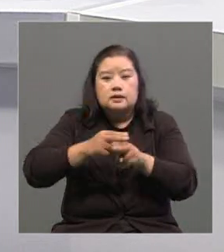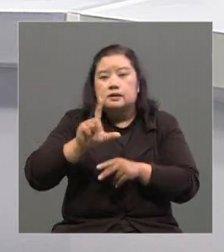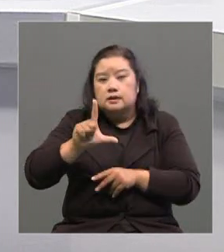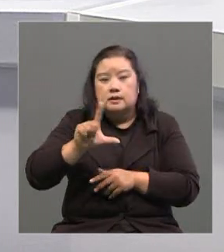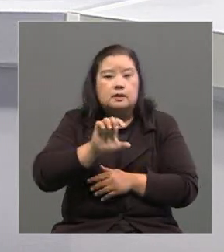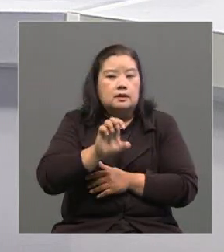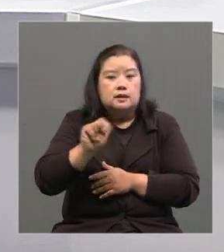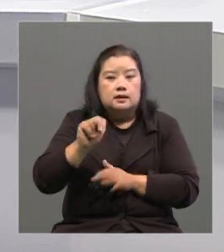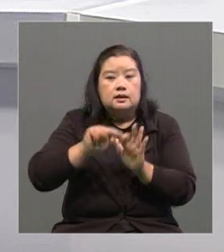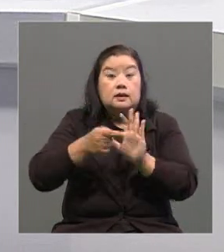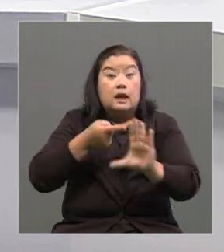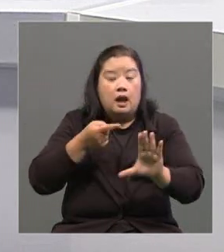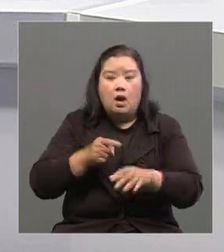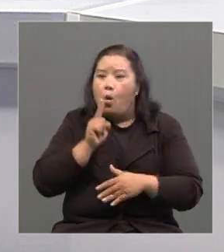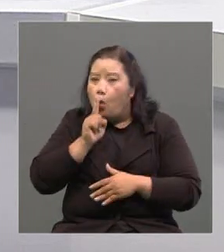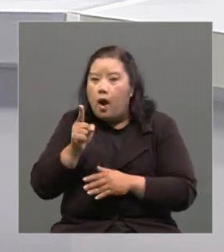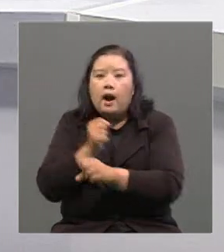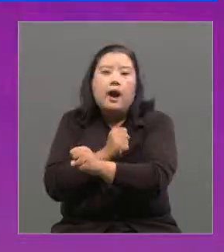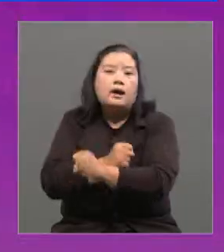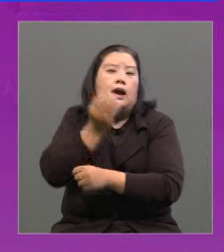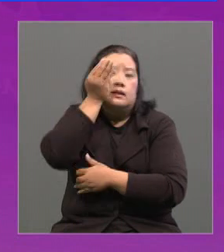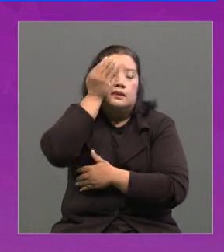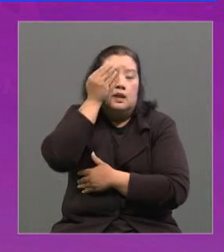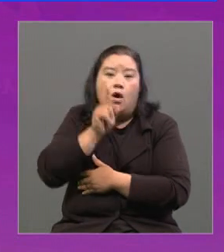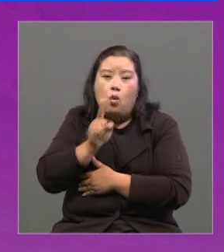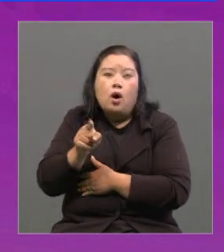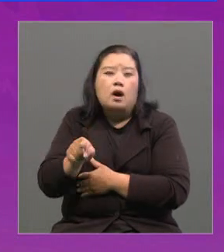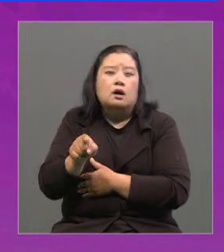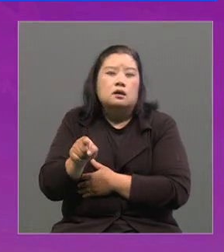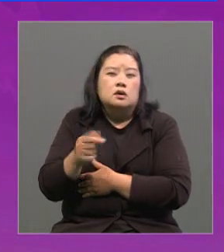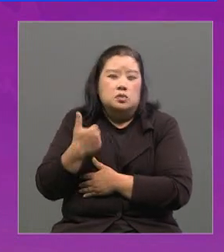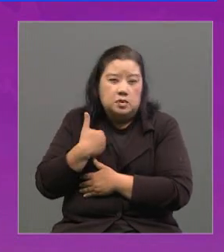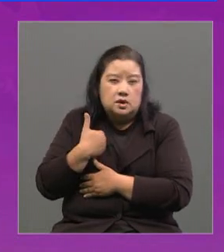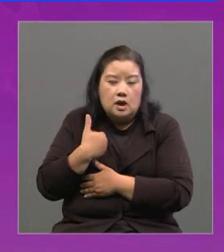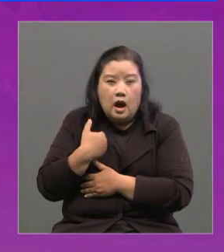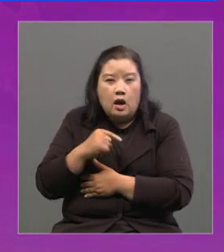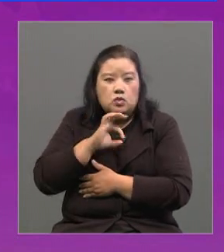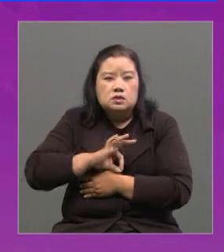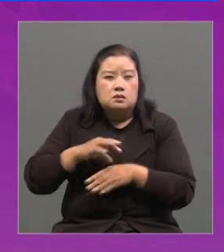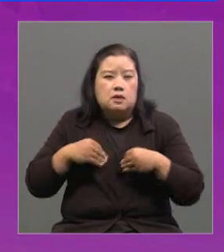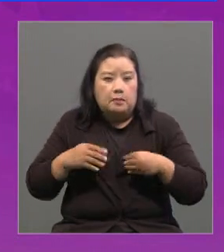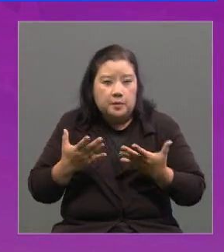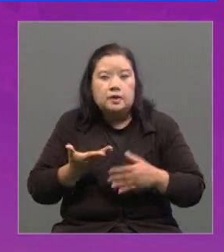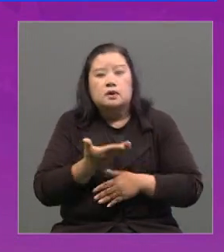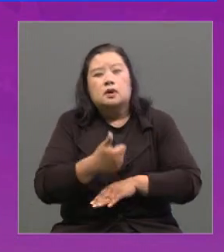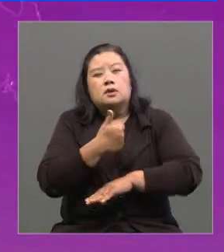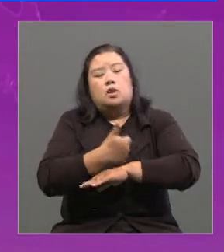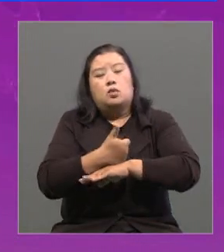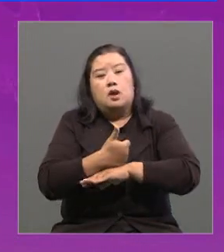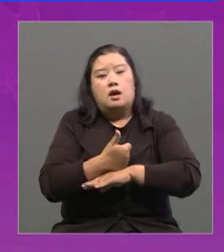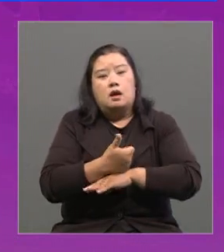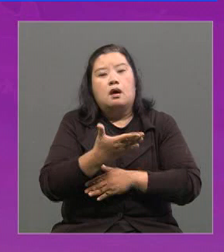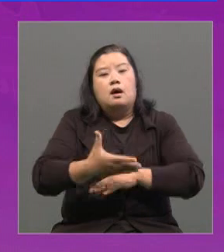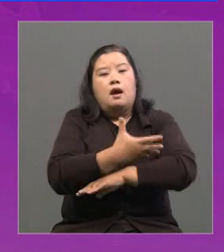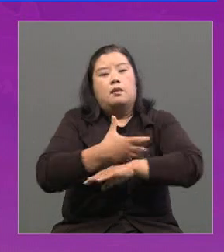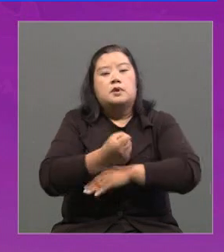งานไทยในอิสราเอลก็เลยทำให้ท่านหนึ่งที่เขาฟังแล้วรู้สึกทนไม่ได้คือหัวหน้าพรรคทางเลือกใหม่ครับวันนี้เดินทางมาที่กองบัญชาการตำรวจสอบสว